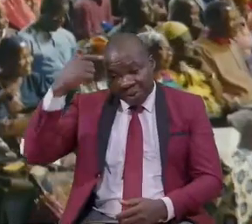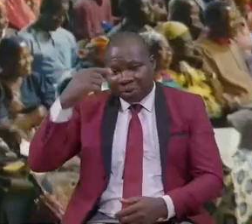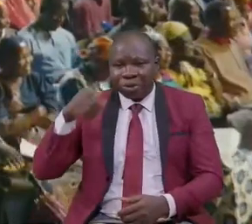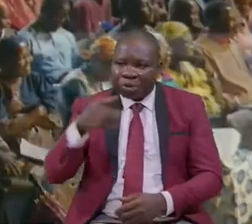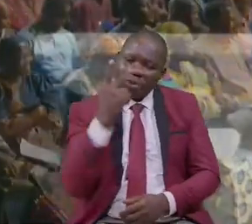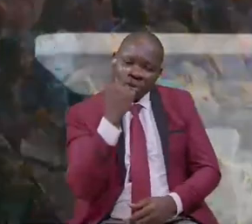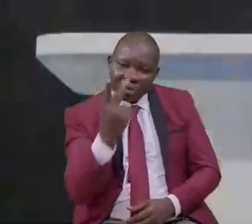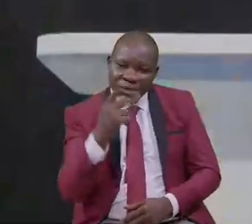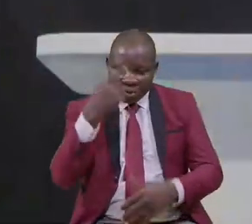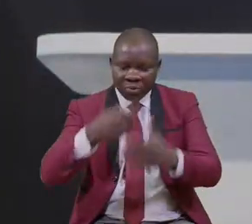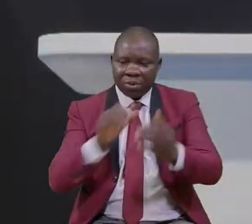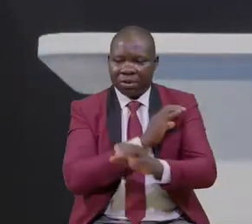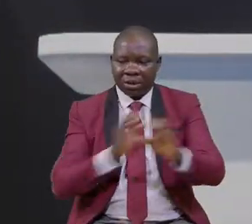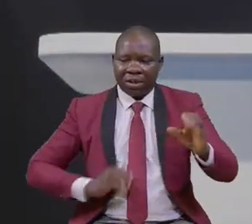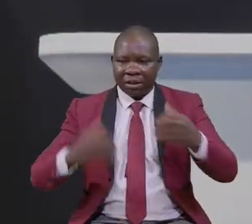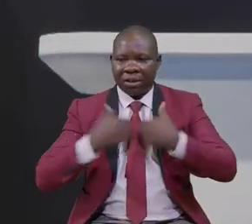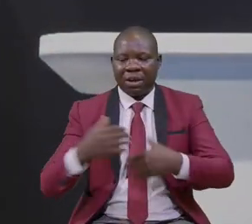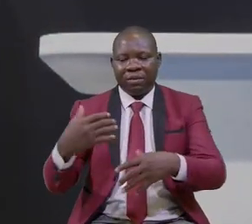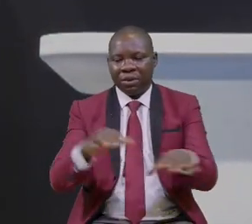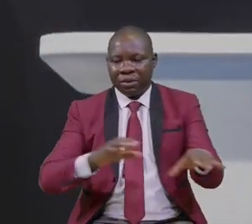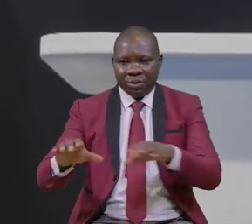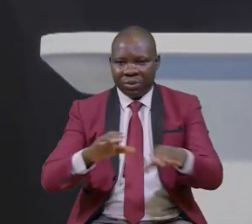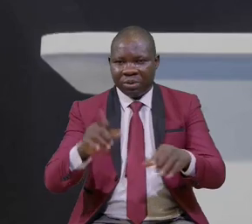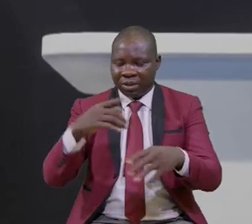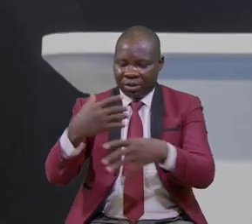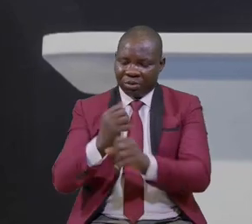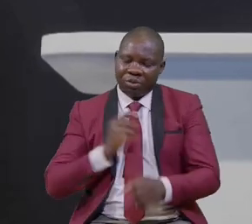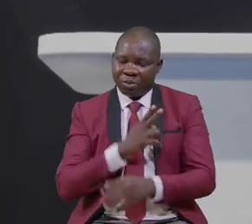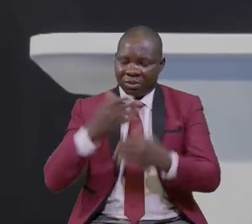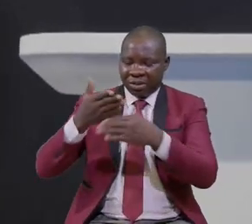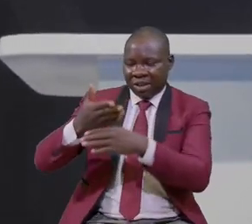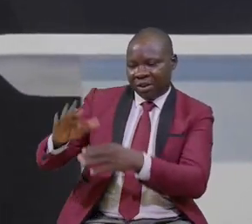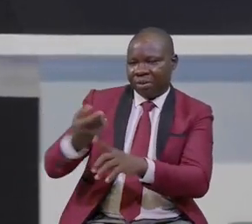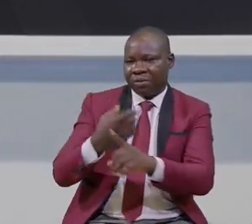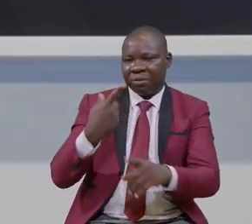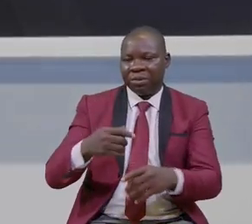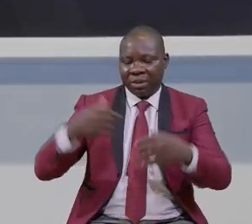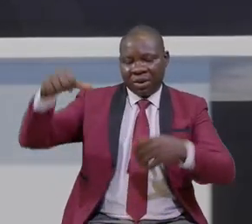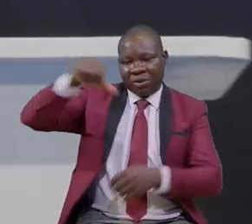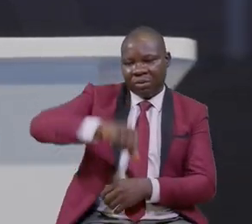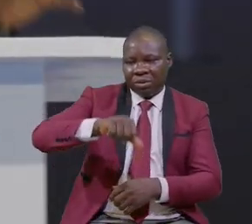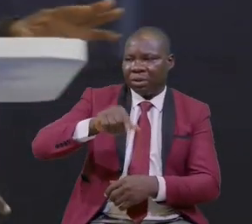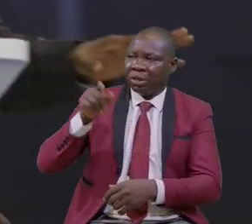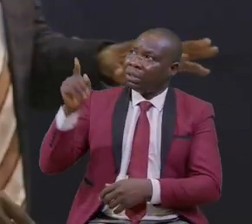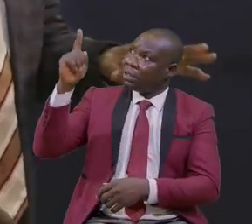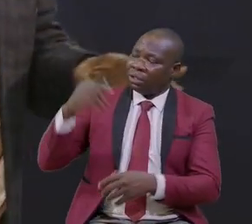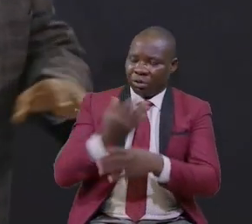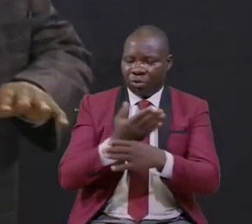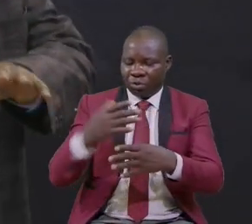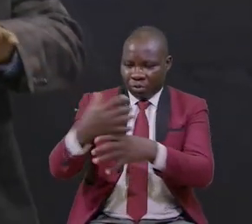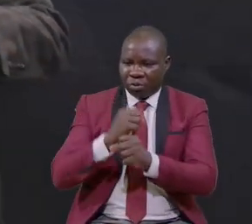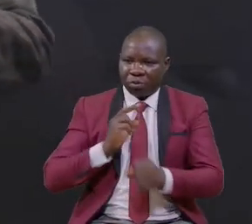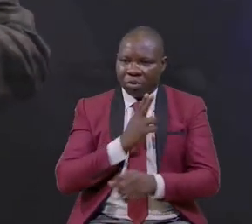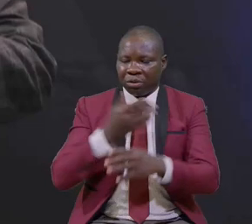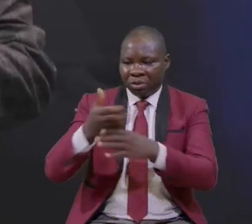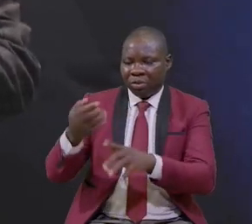Parce que vous voyez ce que Christ a fait. Il nous a enlevés de la condamnation. Il nous a enlevés de toutes